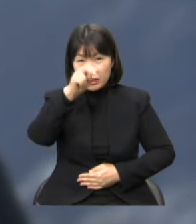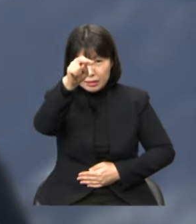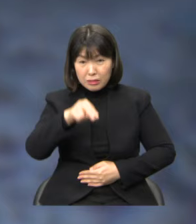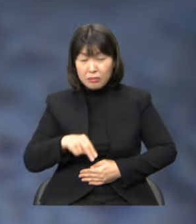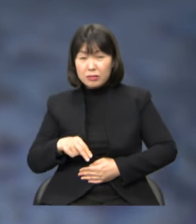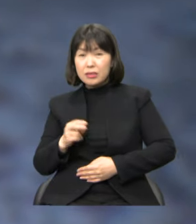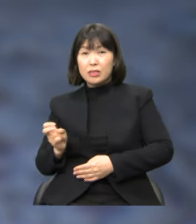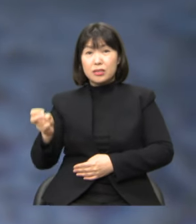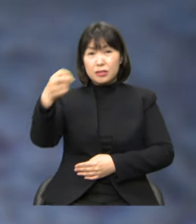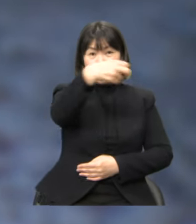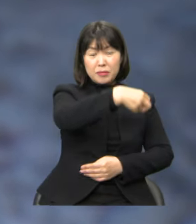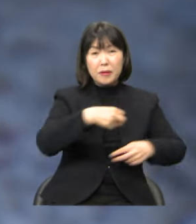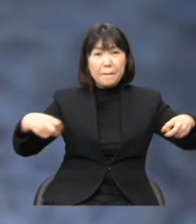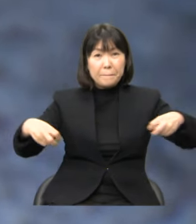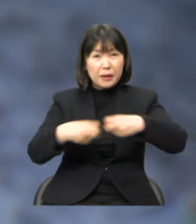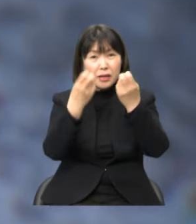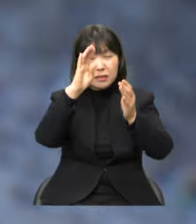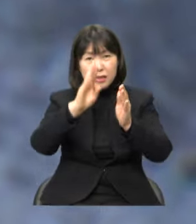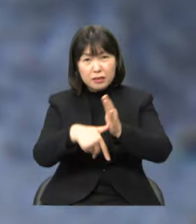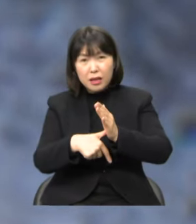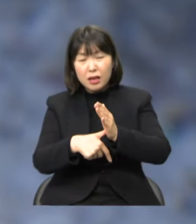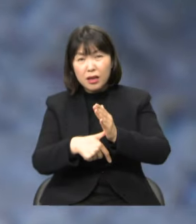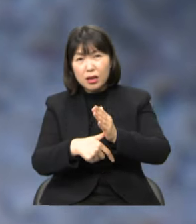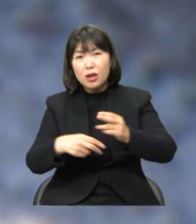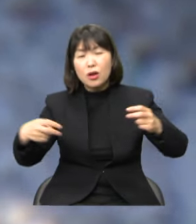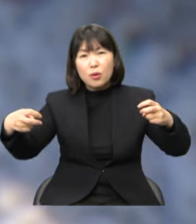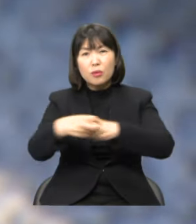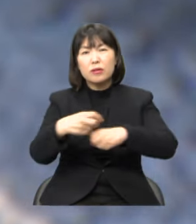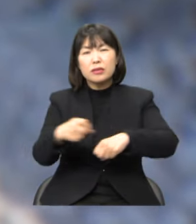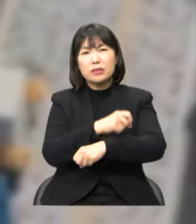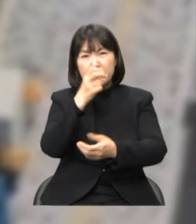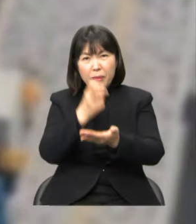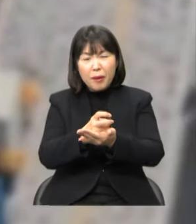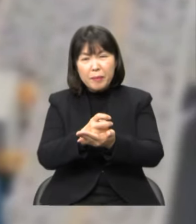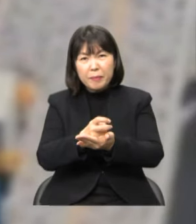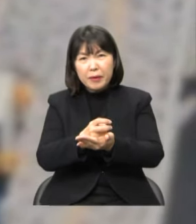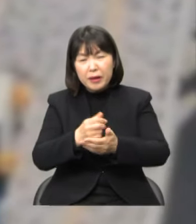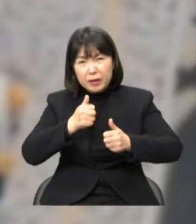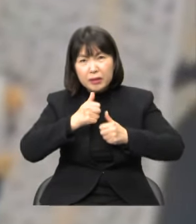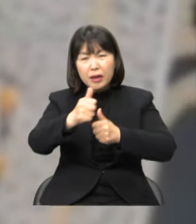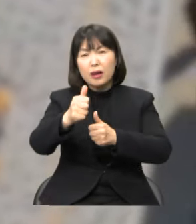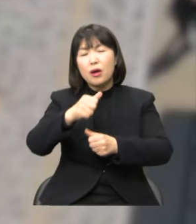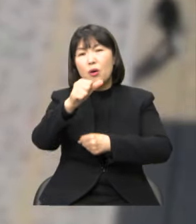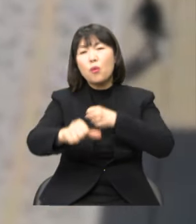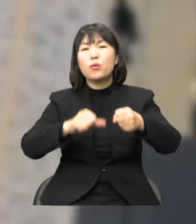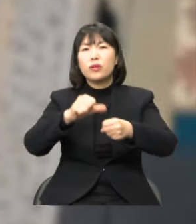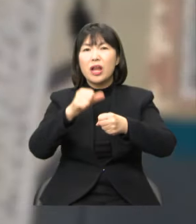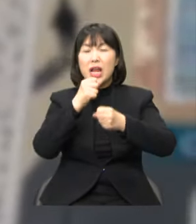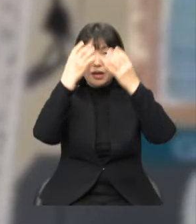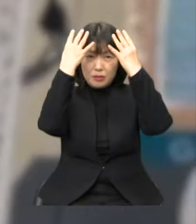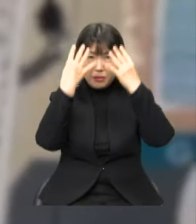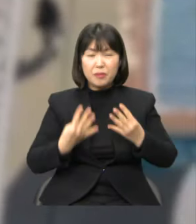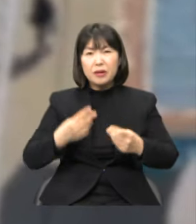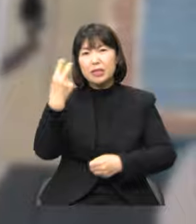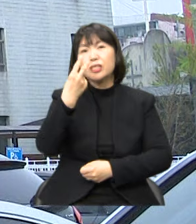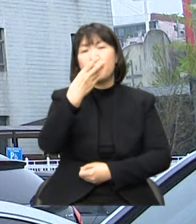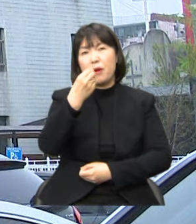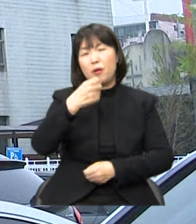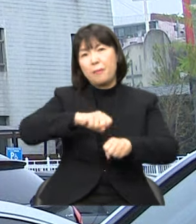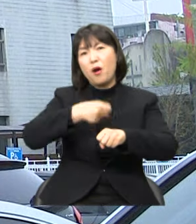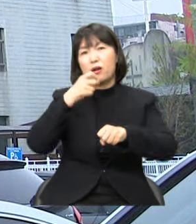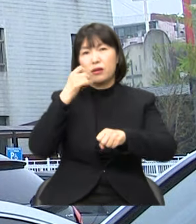경우 교통 사고 처리 특례법에 따라 5년 이하의 금고나 2천만 원 이하의 벌금에 처해지게 됩니다